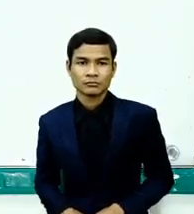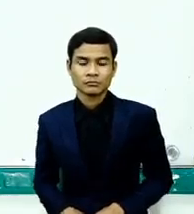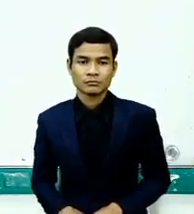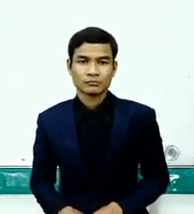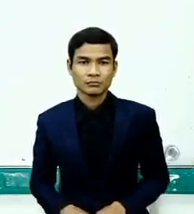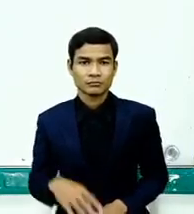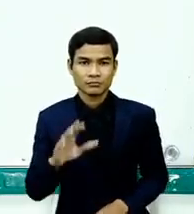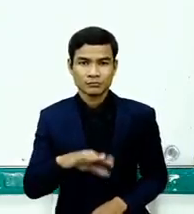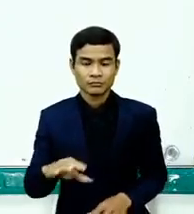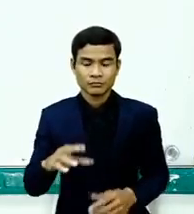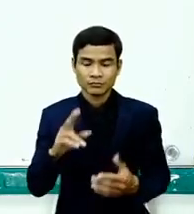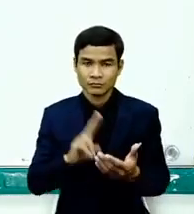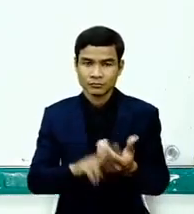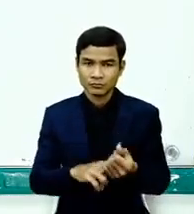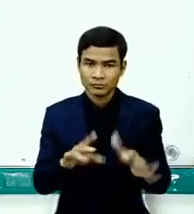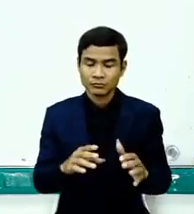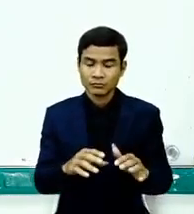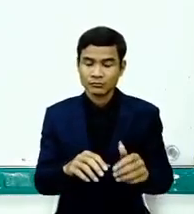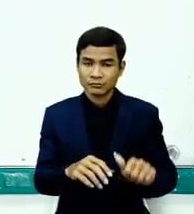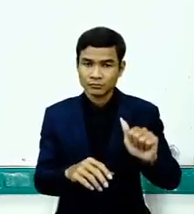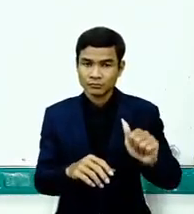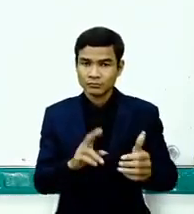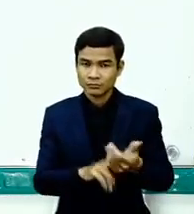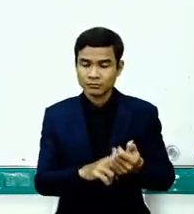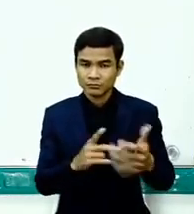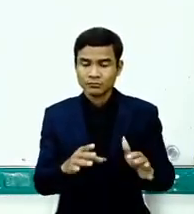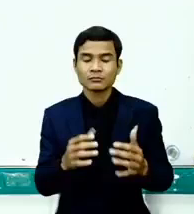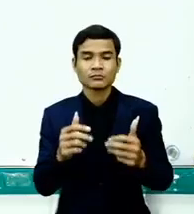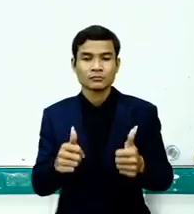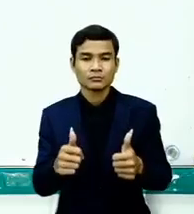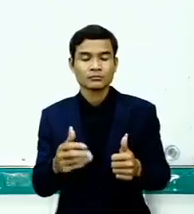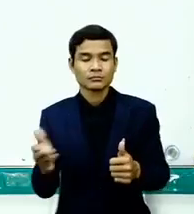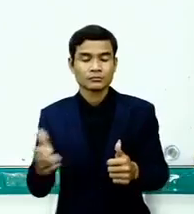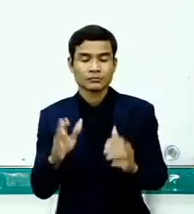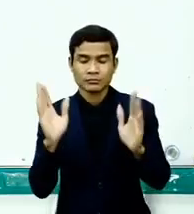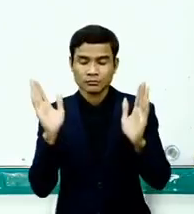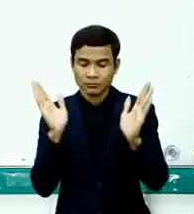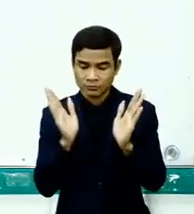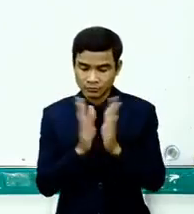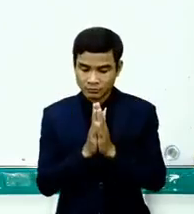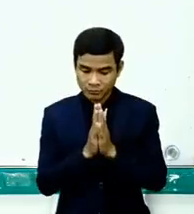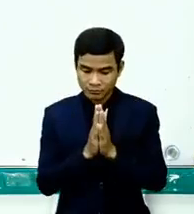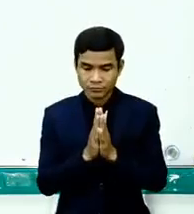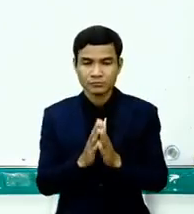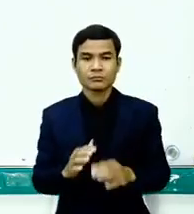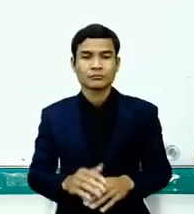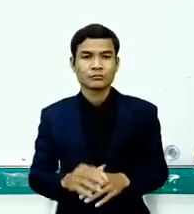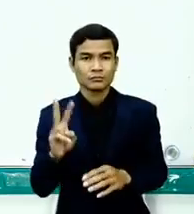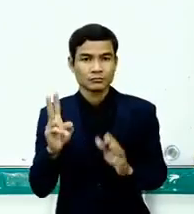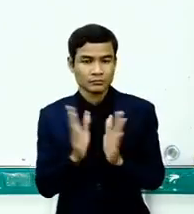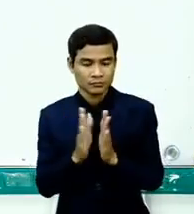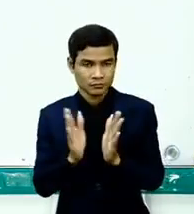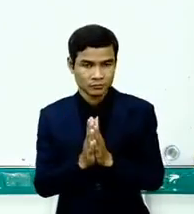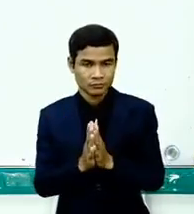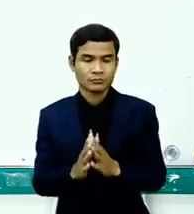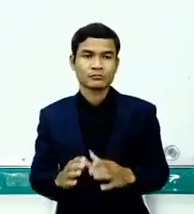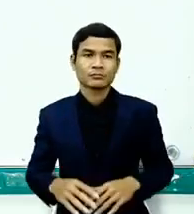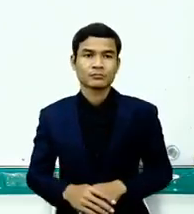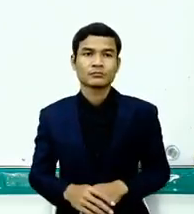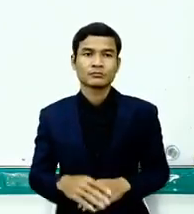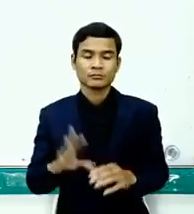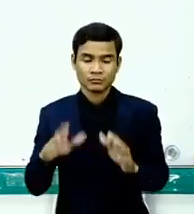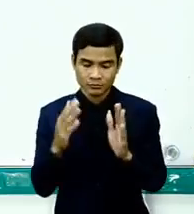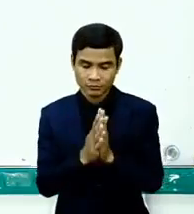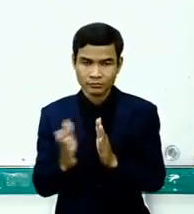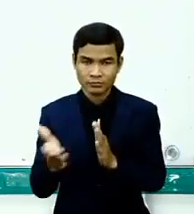ចាកូនកូនទុកក្តារឈ្នួនរួចរាល់ហើយឬនៅចាទុករួចរាល់ហើយណាសុំចាដៃ1ចាដៃ2ចា